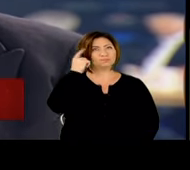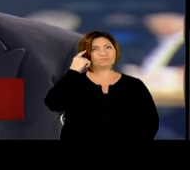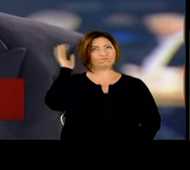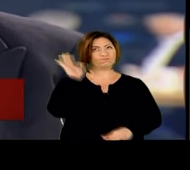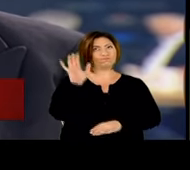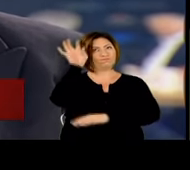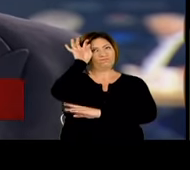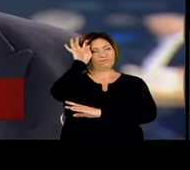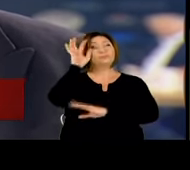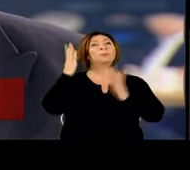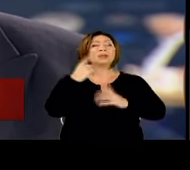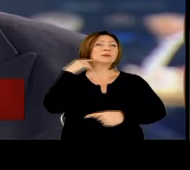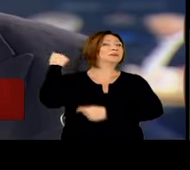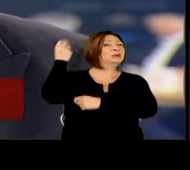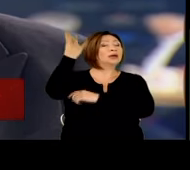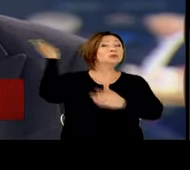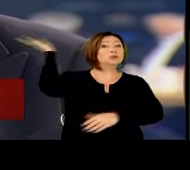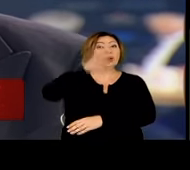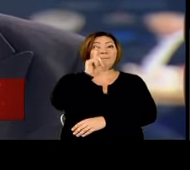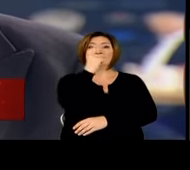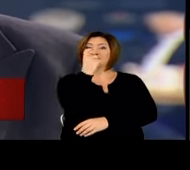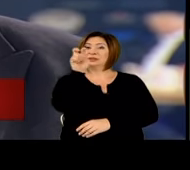iş. Yıllar sonra ben